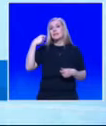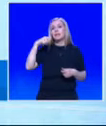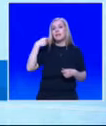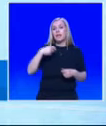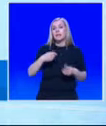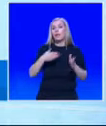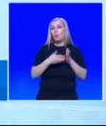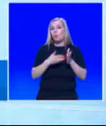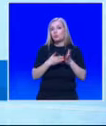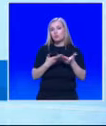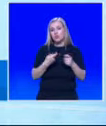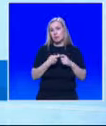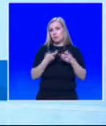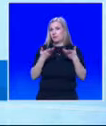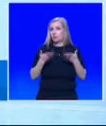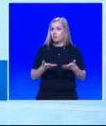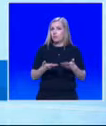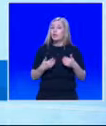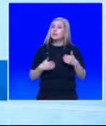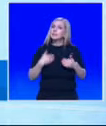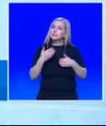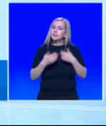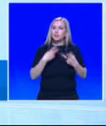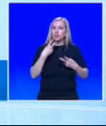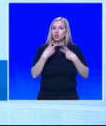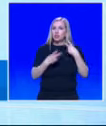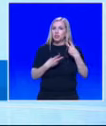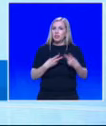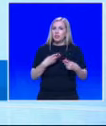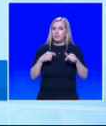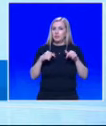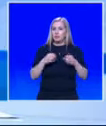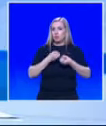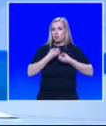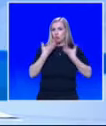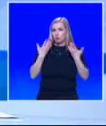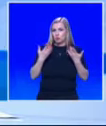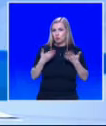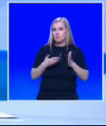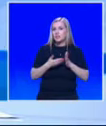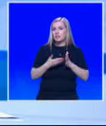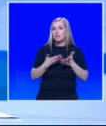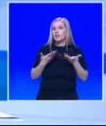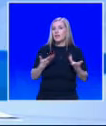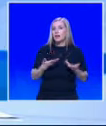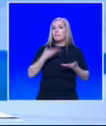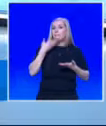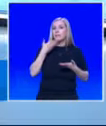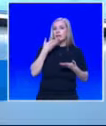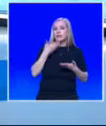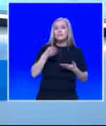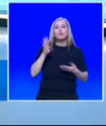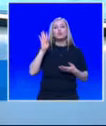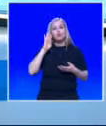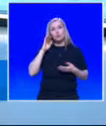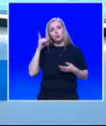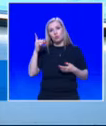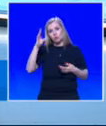ще направят това и те първо ще видим развръзка на тази драма. Говорим за... Приказките, чу господин